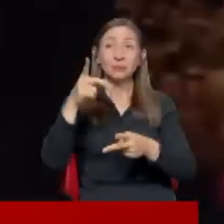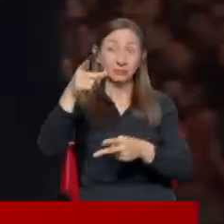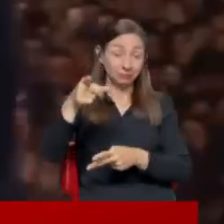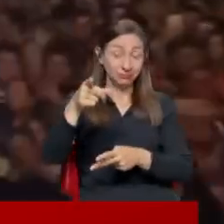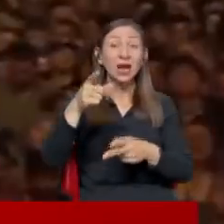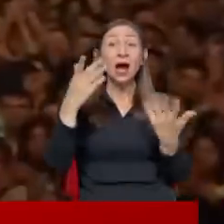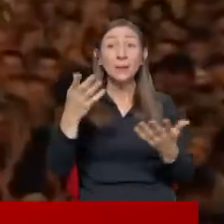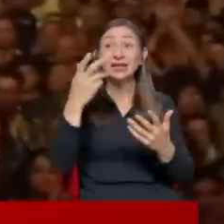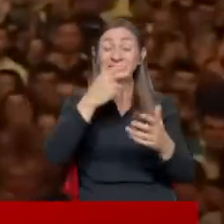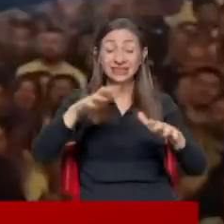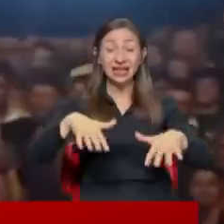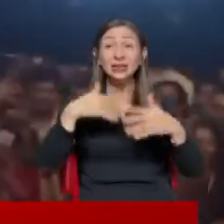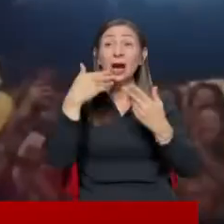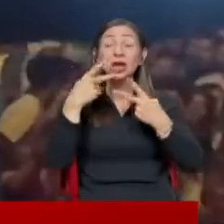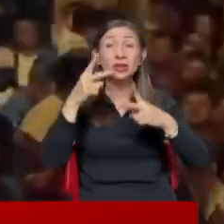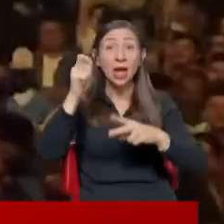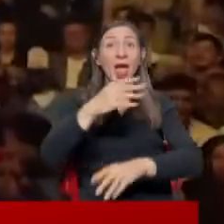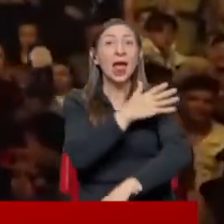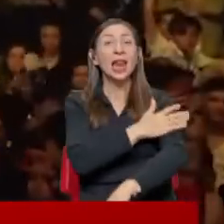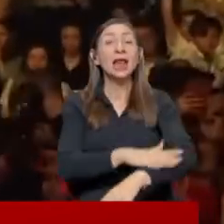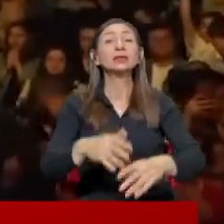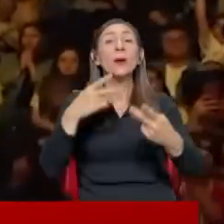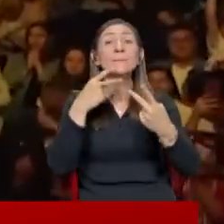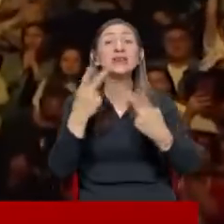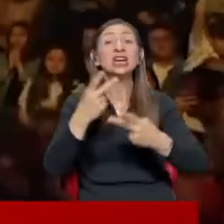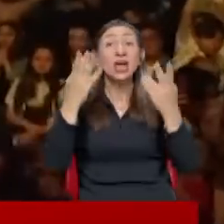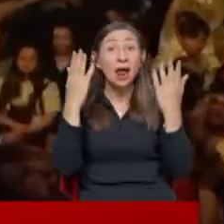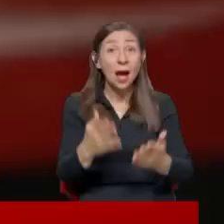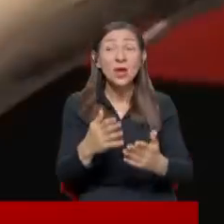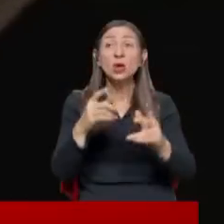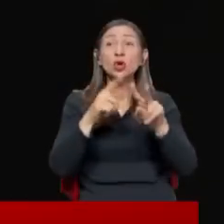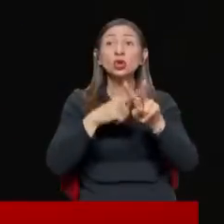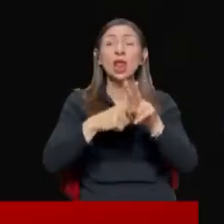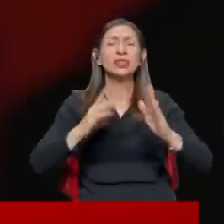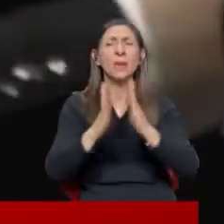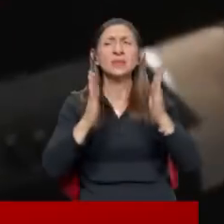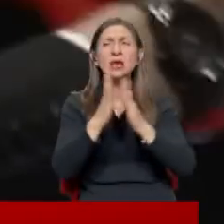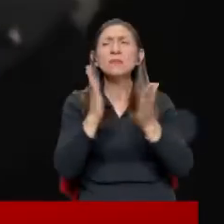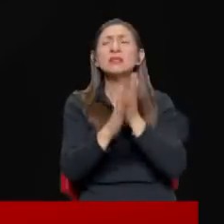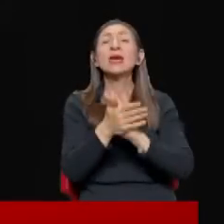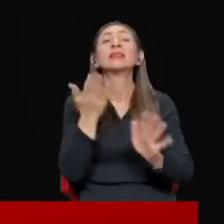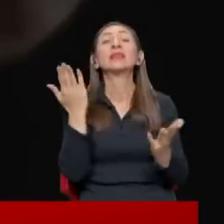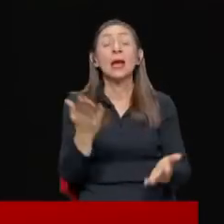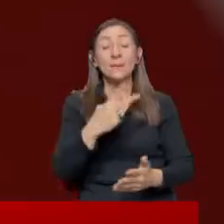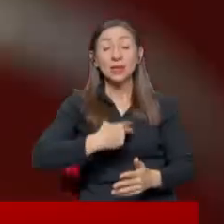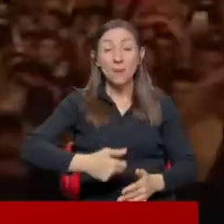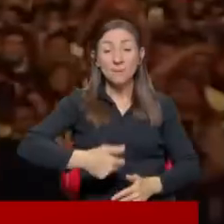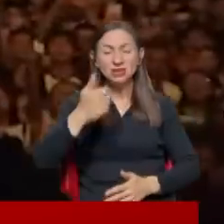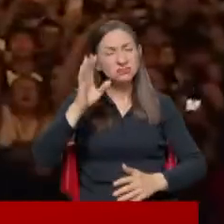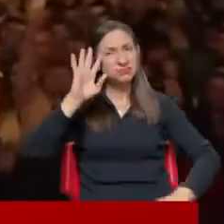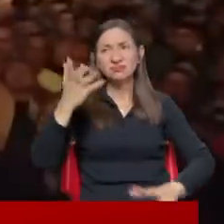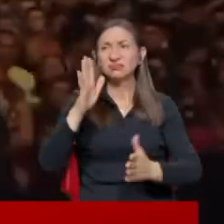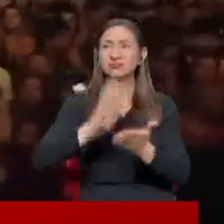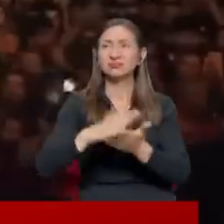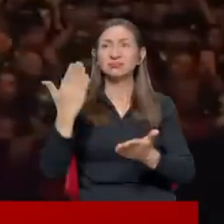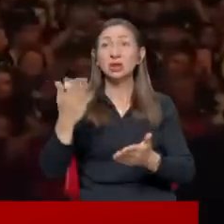Yüksel. Ancak sahneden verdikleri helalleşme mesajlarına rağmen Yüksel'e tepkilerin sonu gelmedi. Belediye başkanlığından